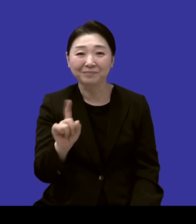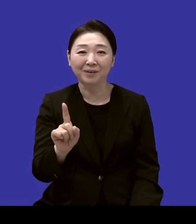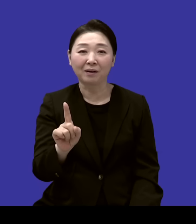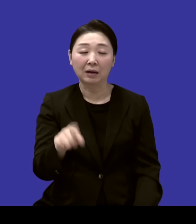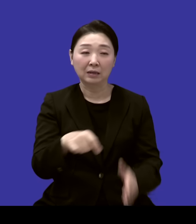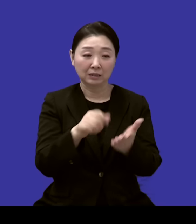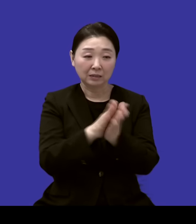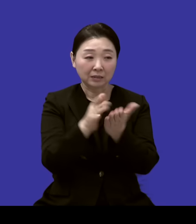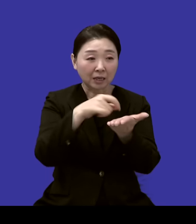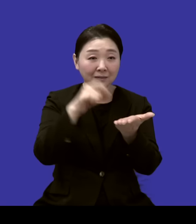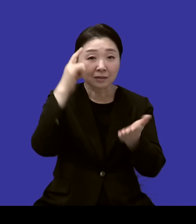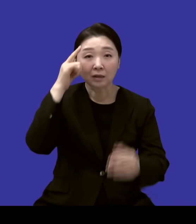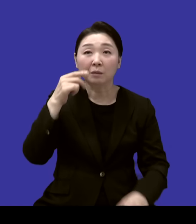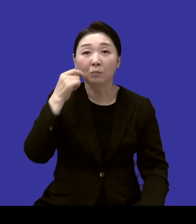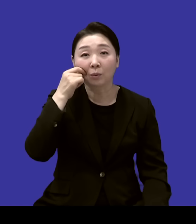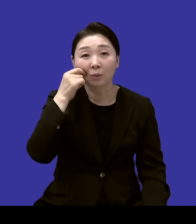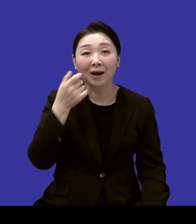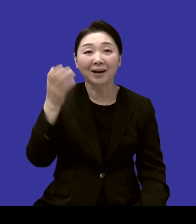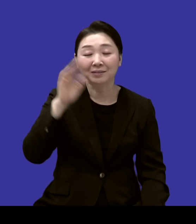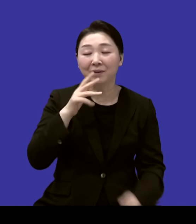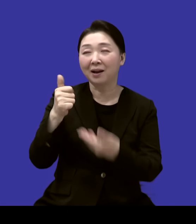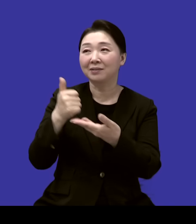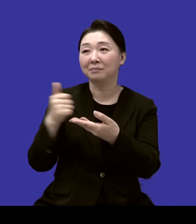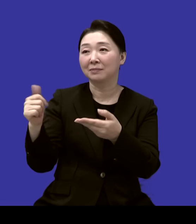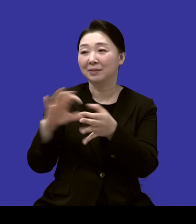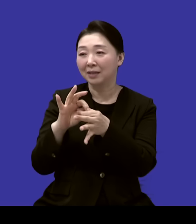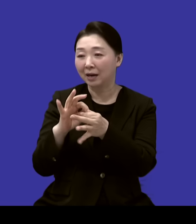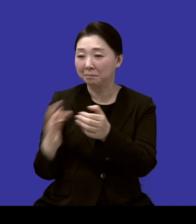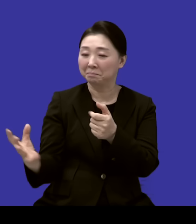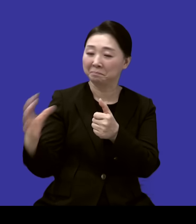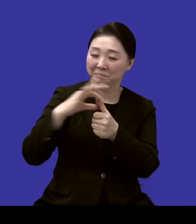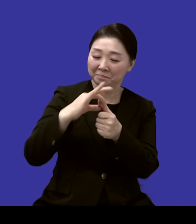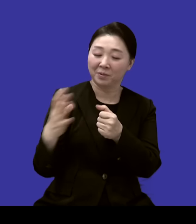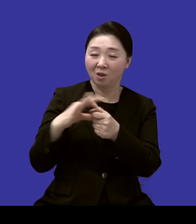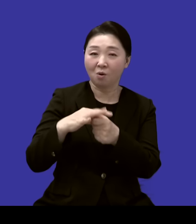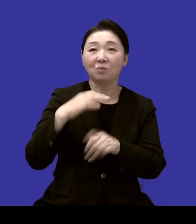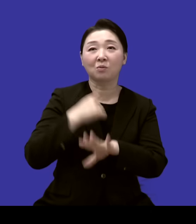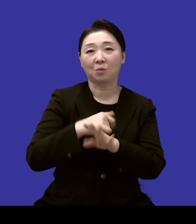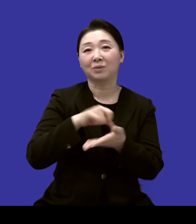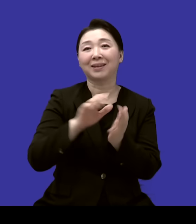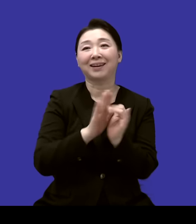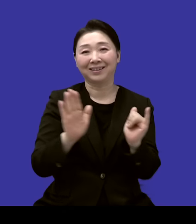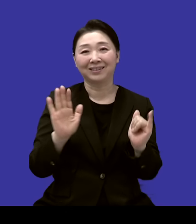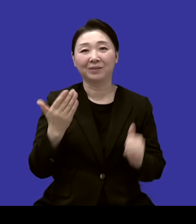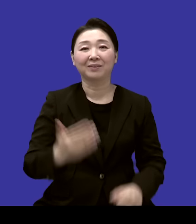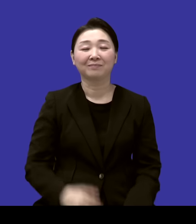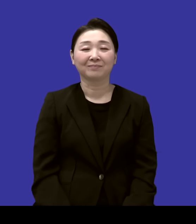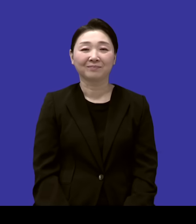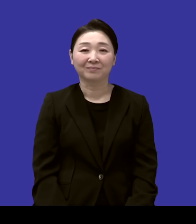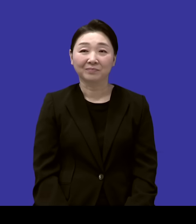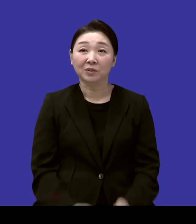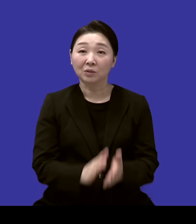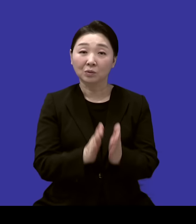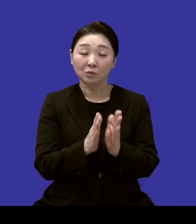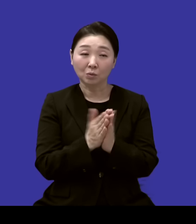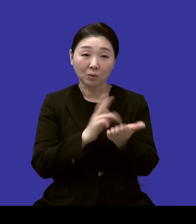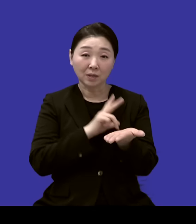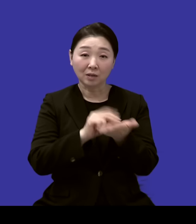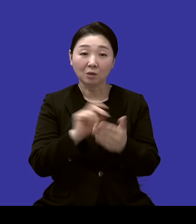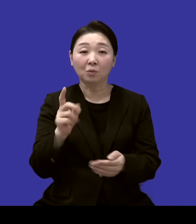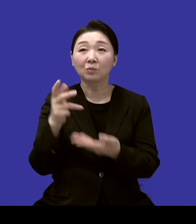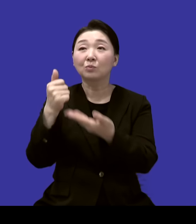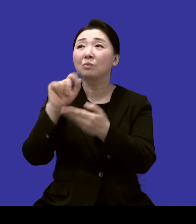책 쓸 생각도 없었지만 예. 하나님이 사람들을 붙여주시면서 이렇게 아. 작가가 될 수 있었습니다. 그러시군요. 그리고 또 쓰신 책 제목이